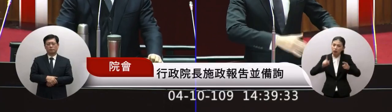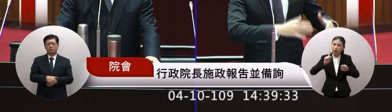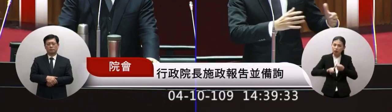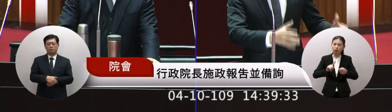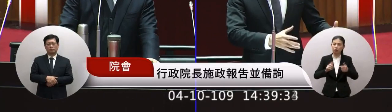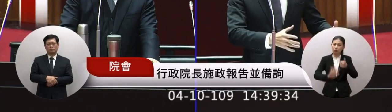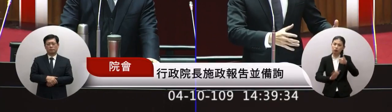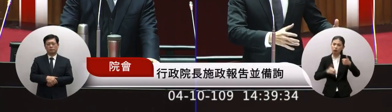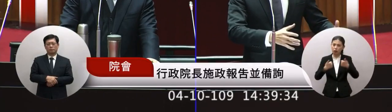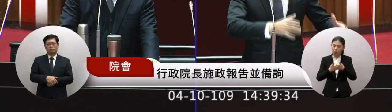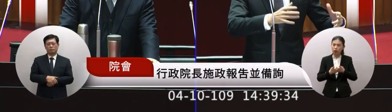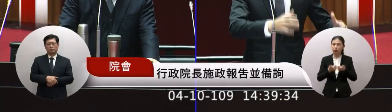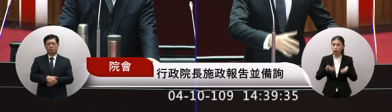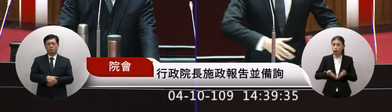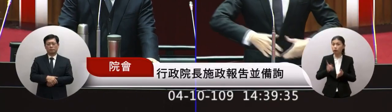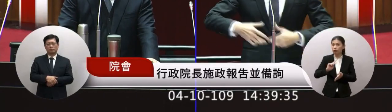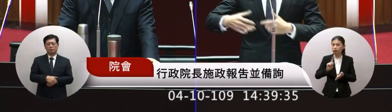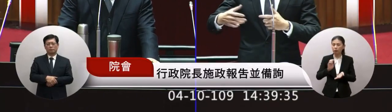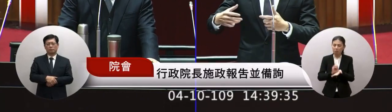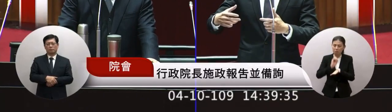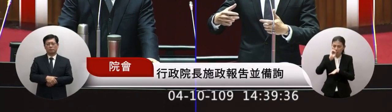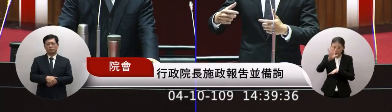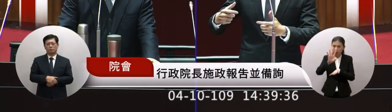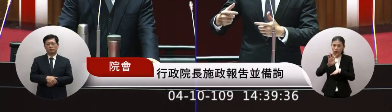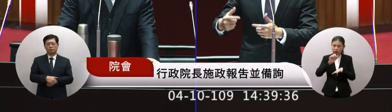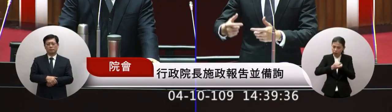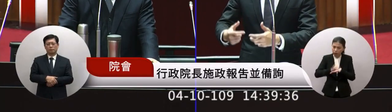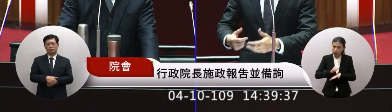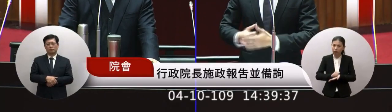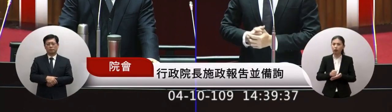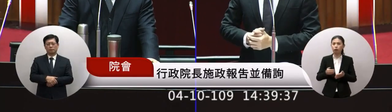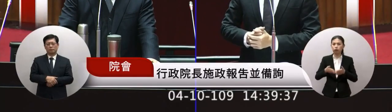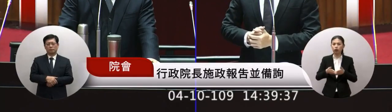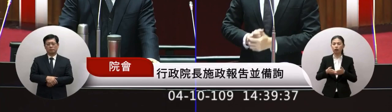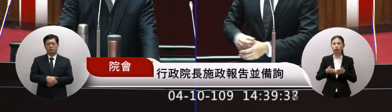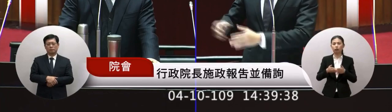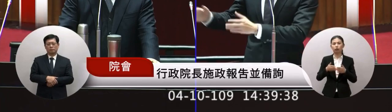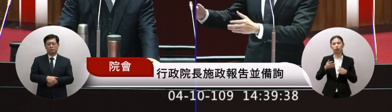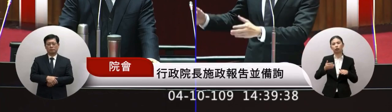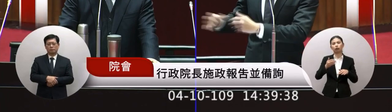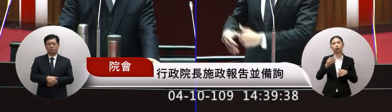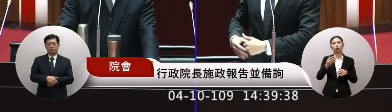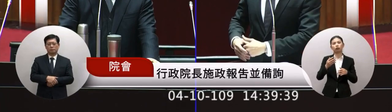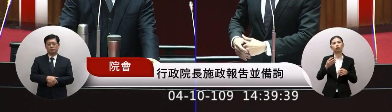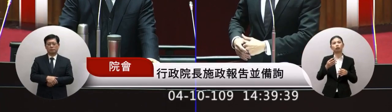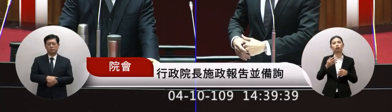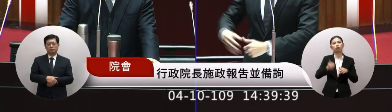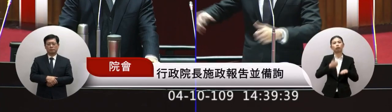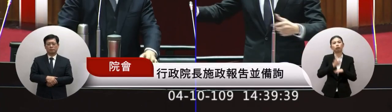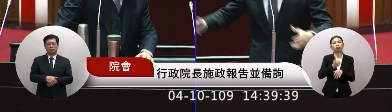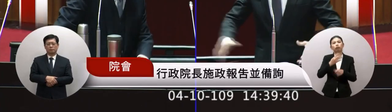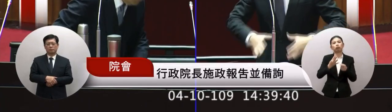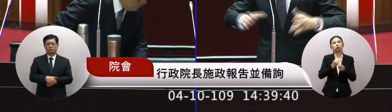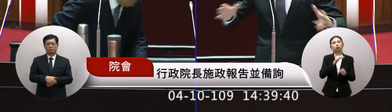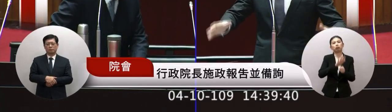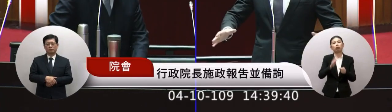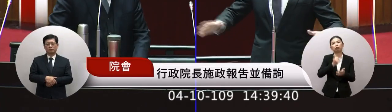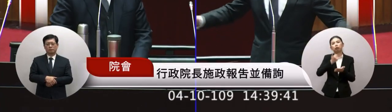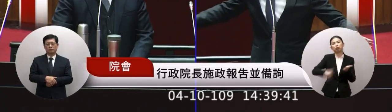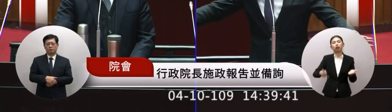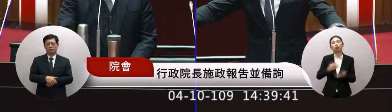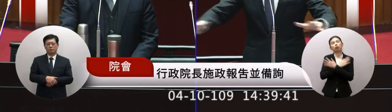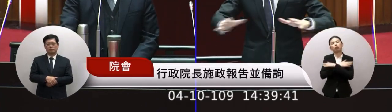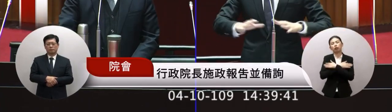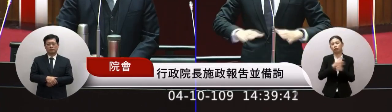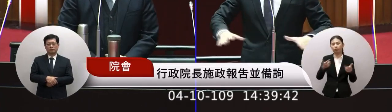产生一个报告，啊，唔是讲这个任期到期了后，啊，伊就关起来都无代志啊。其实是迄个报告